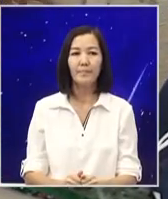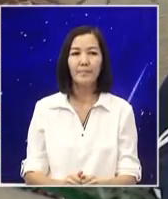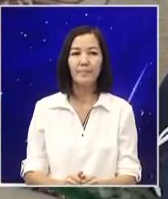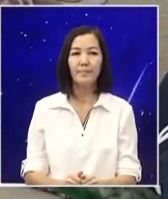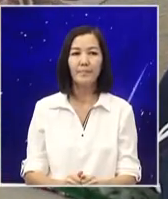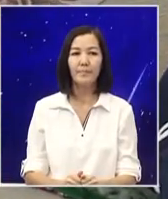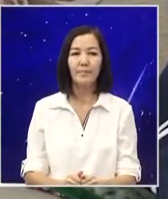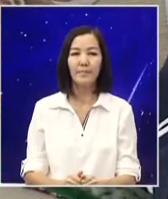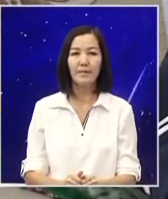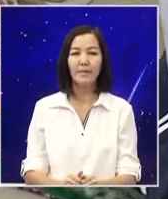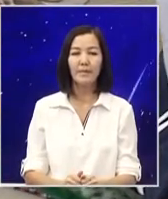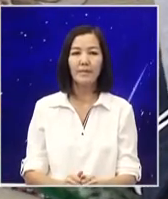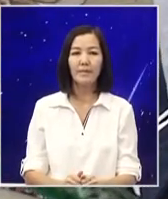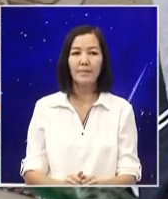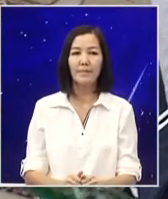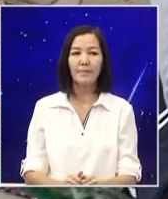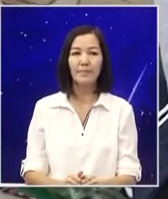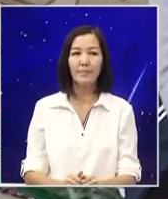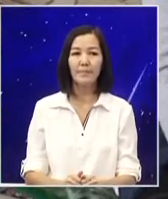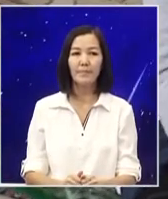Нембері көбірі, көбірі, көп, көп деген